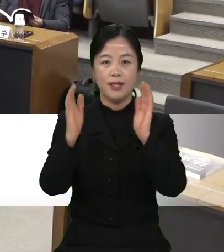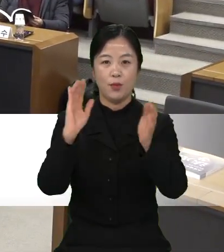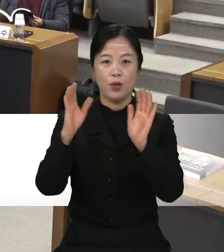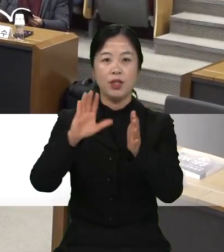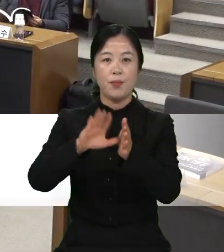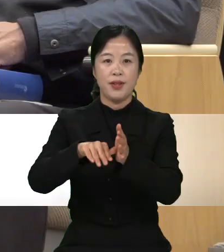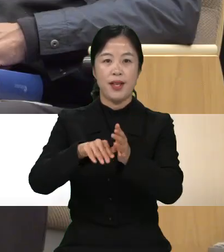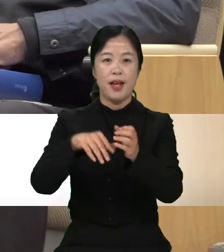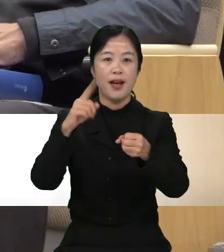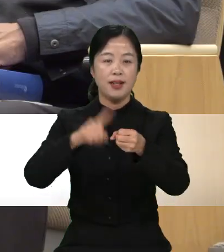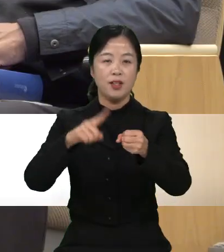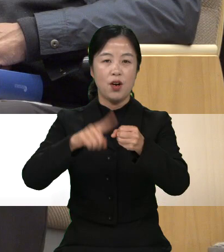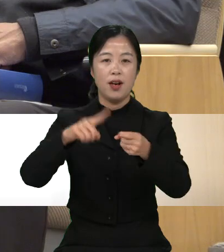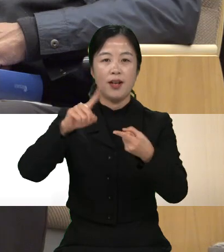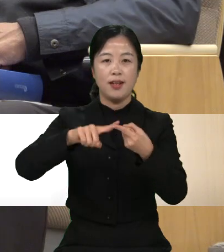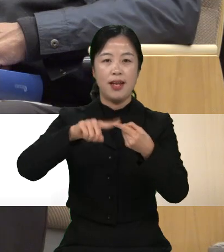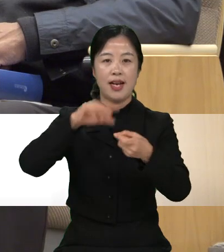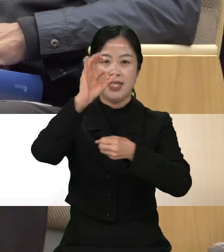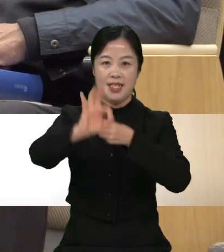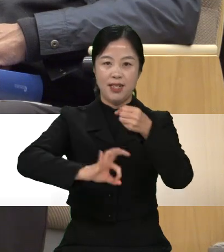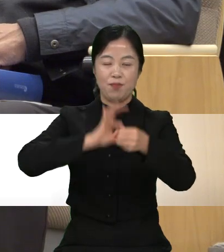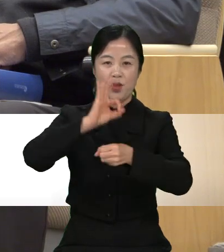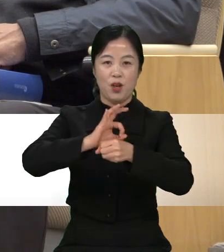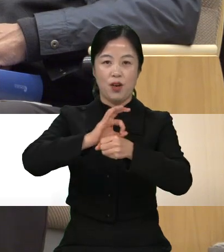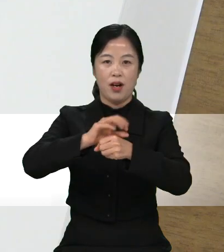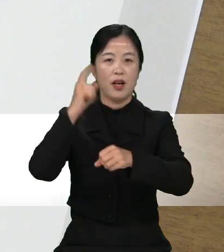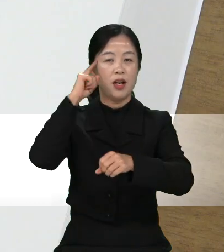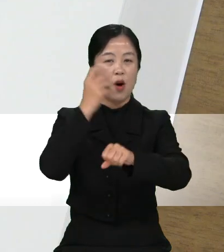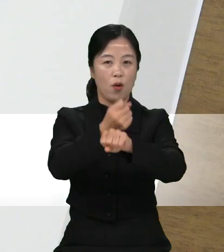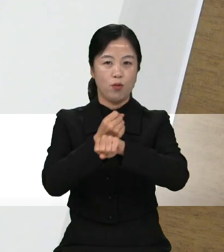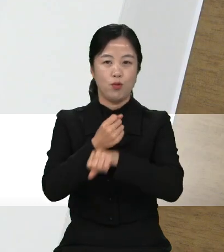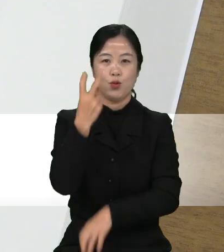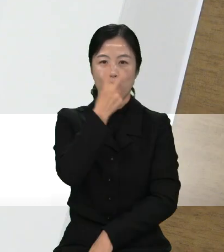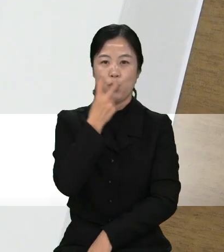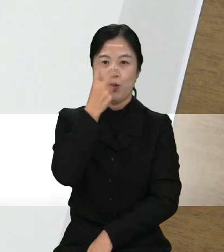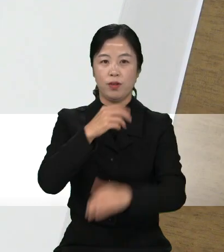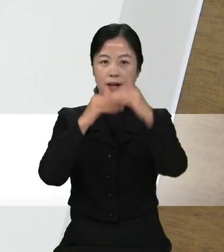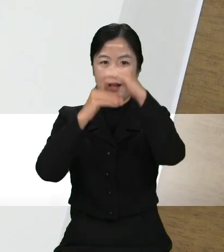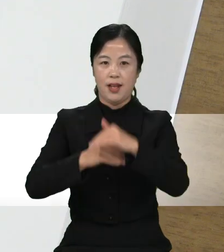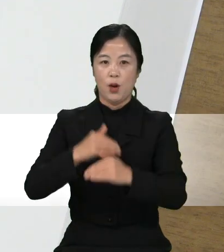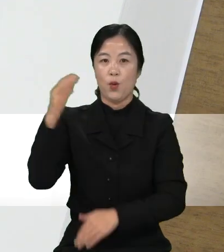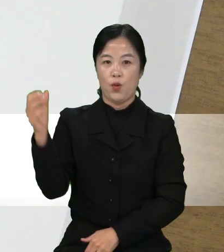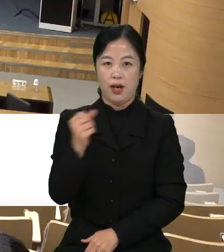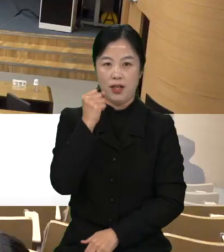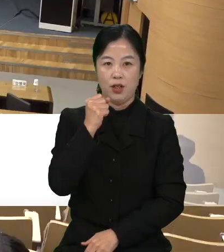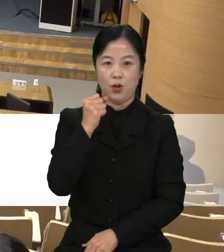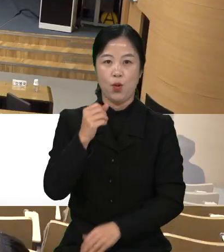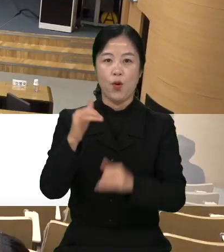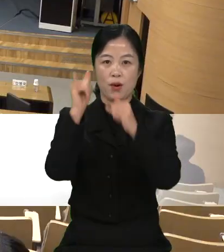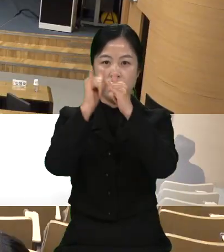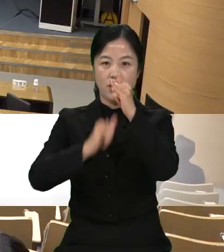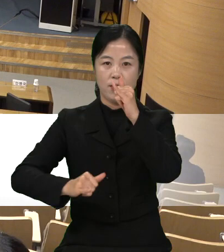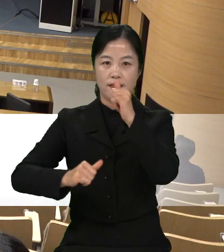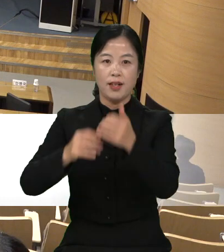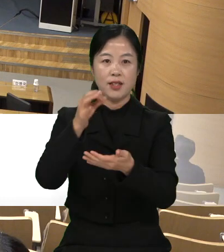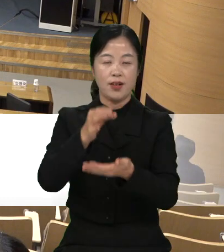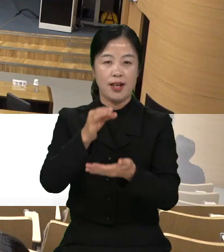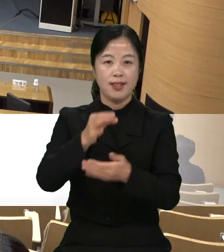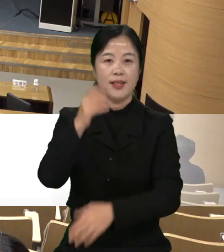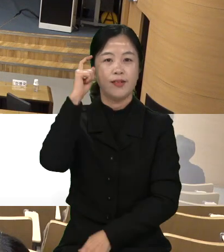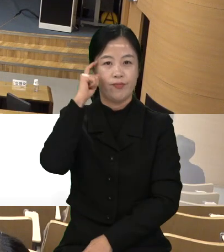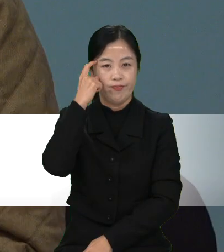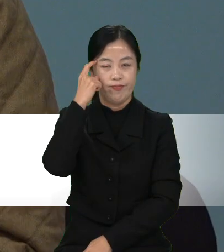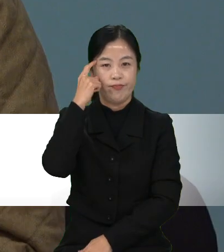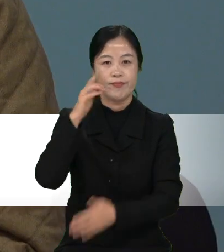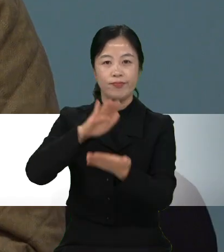심포지엄은 포항 법광 사지에 대한 10여년간의 학술조사 성과를 중심으로 신라 왕실 사찰로서의 역사적